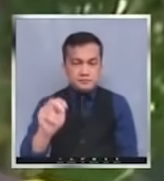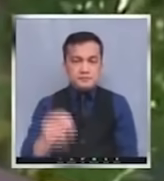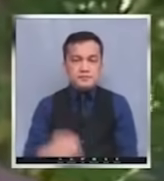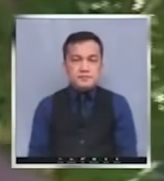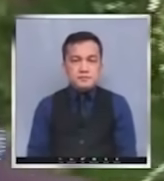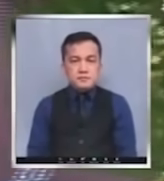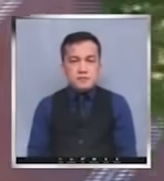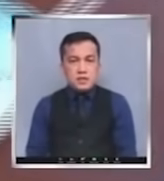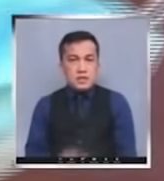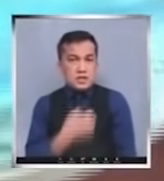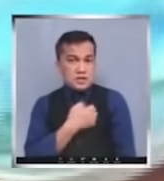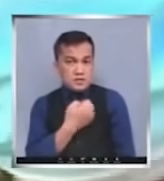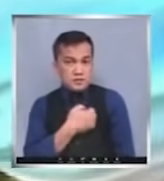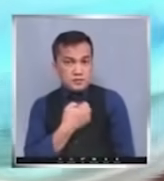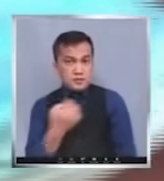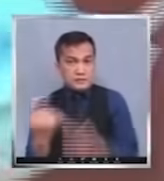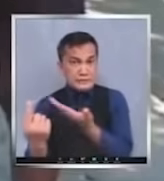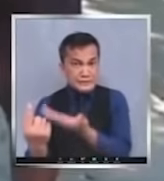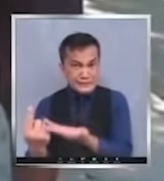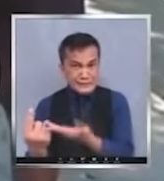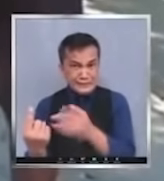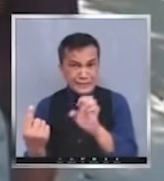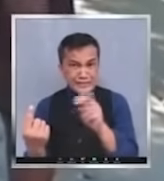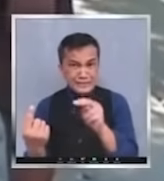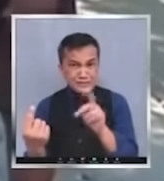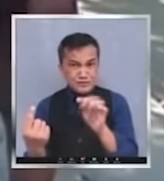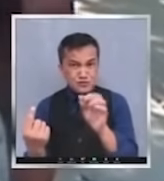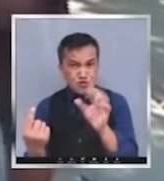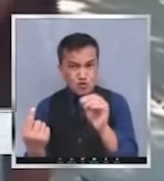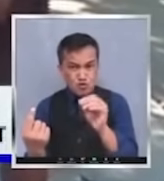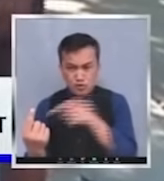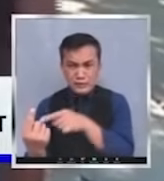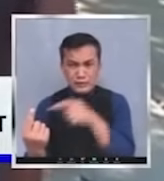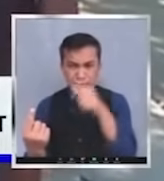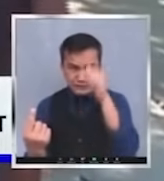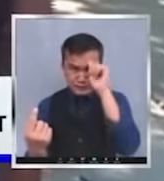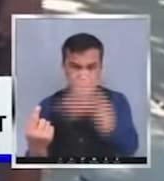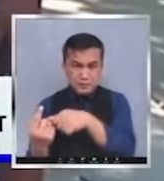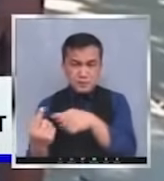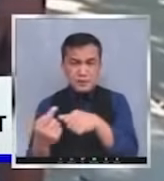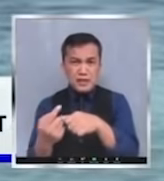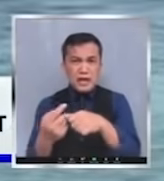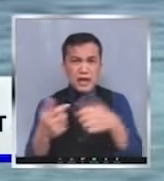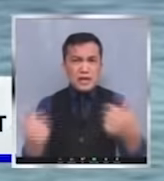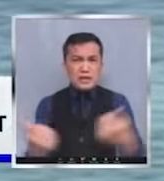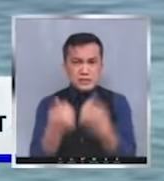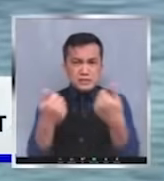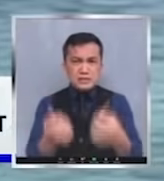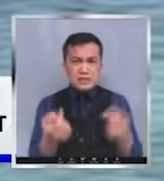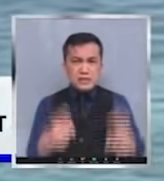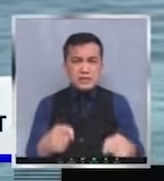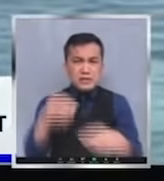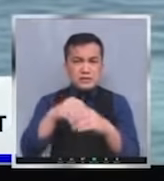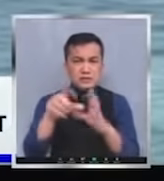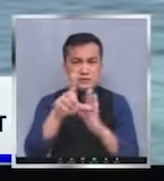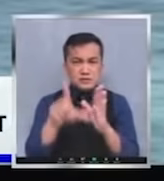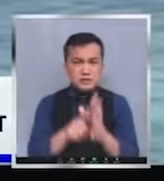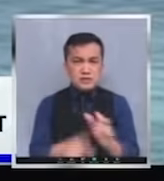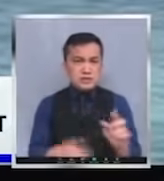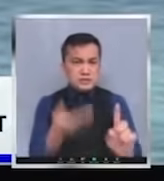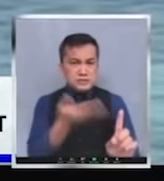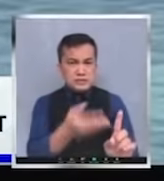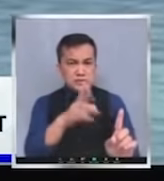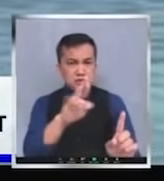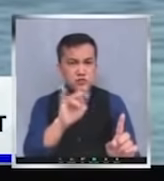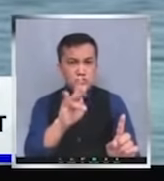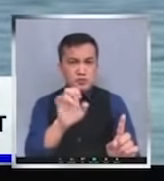Emosyonal si Mang Ernesto habang inaalala ang trahedyang sinapit ng bayaw ni si Ruben Unabia habang nasa gitna ng karagatan na bahagi